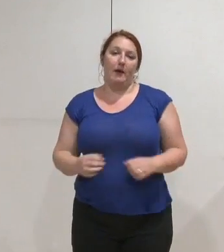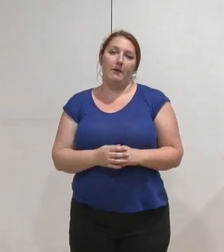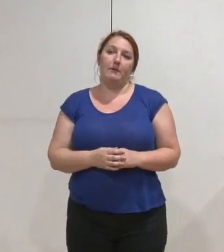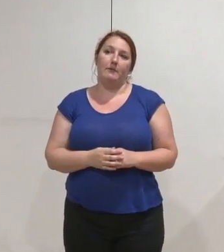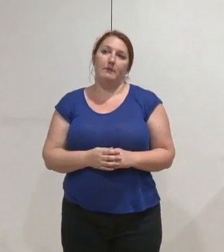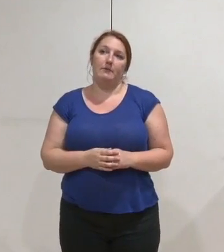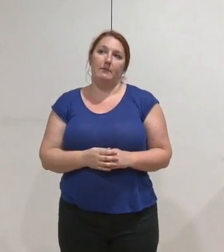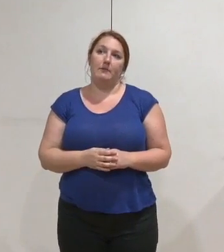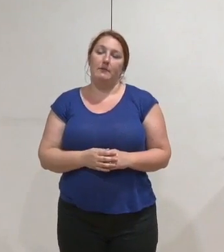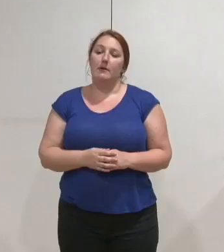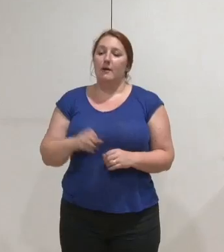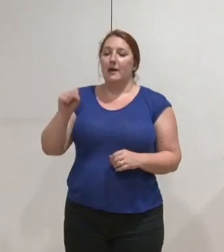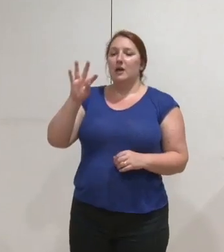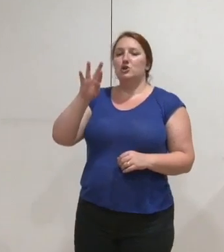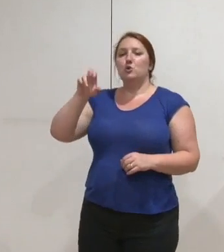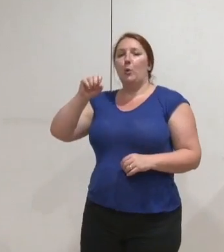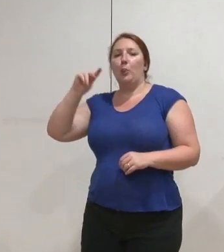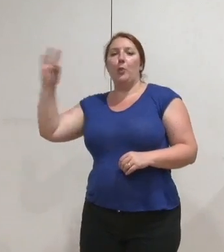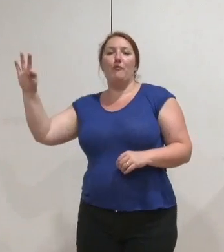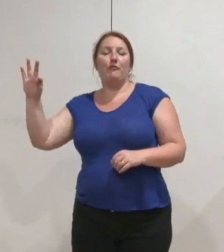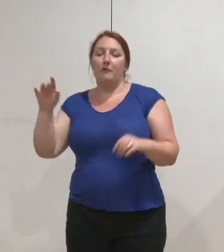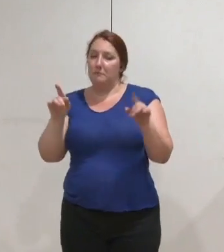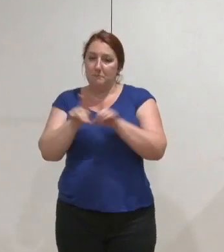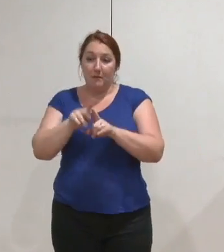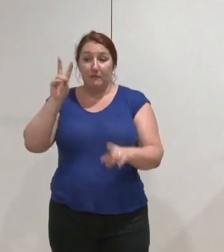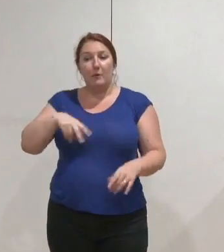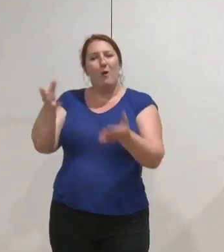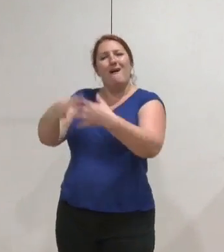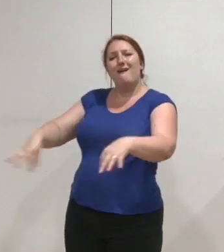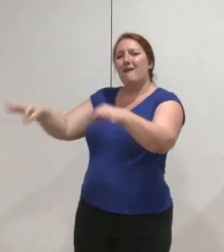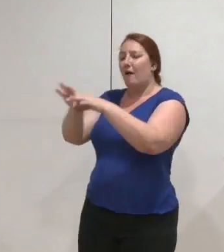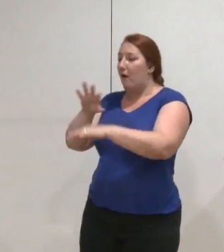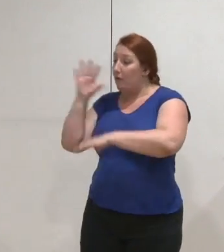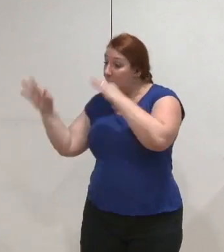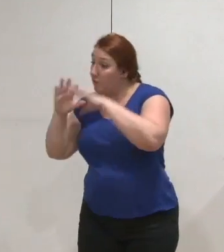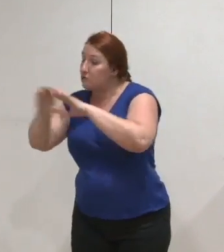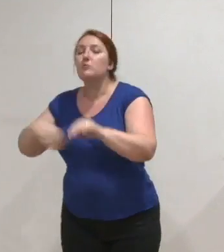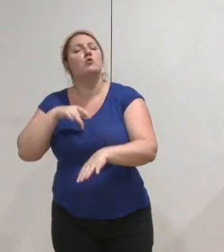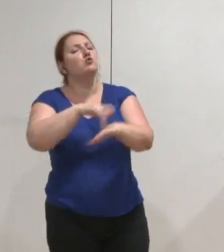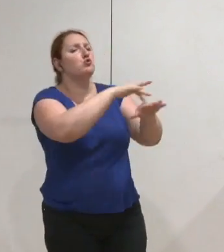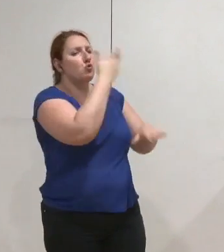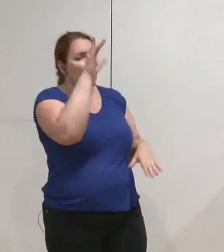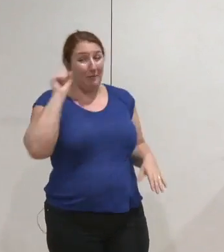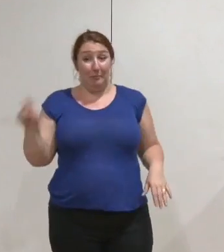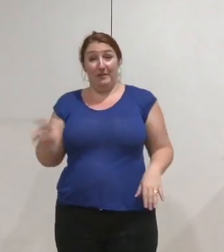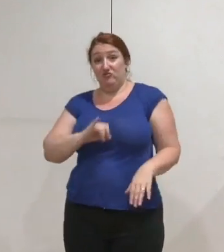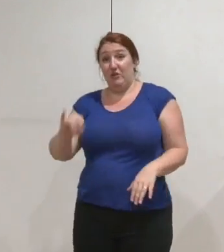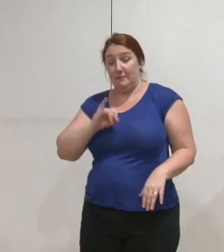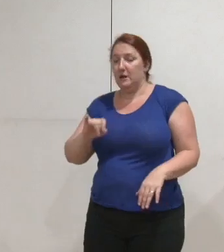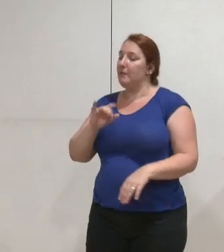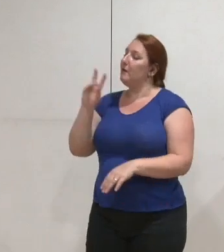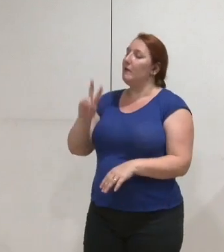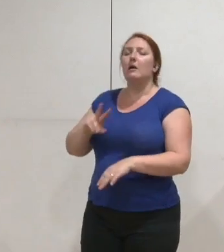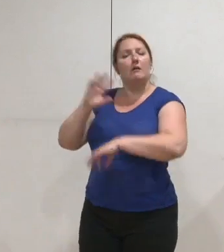découverte du strutov parce qu'effectivement j'ai découvert ce camp-l j'en avais vu d'autres mais pas celui-ci euh ce qui faut